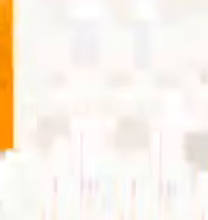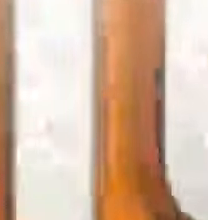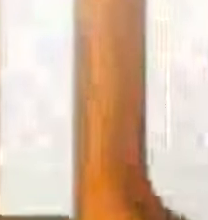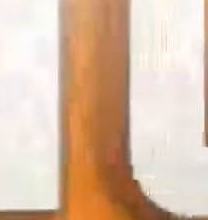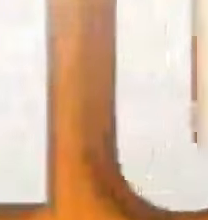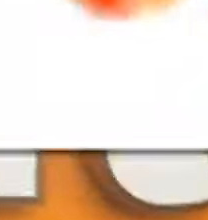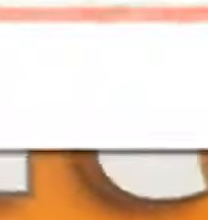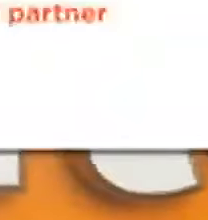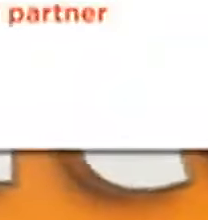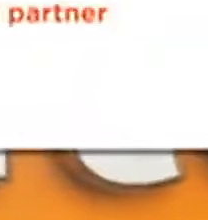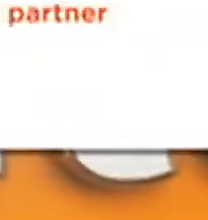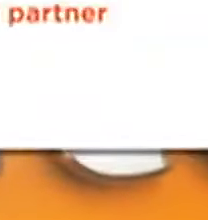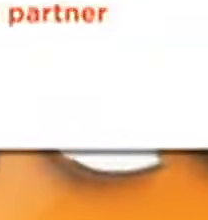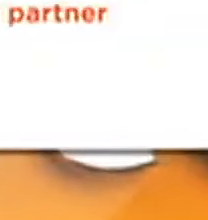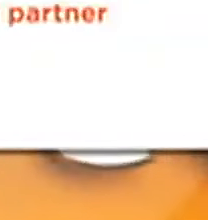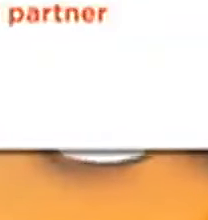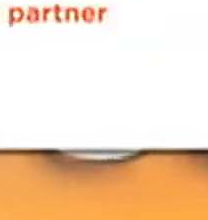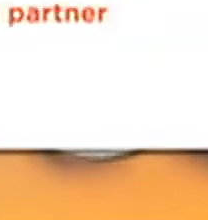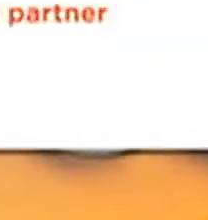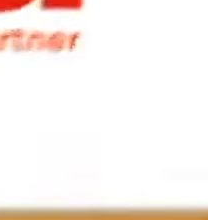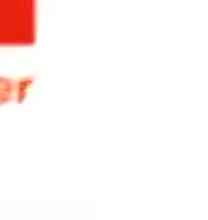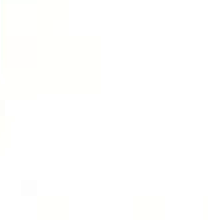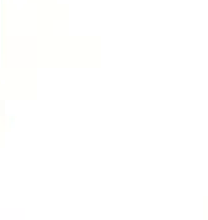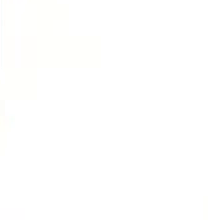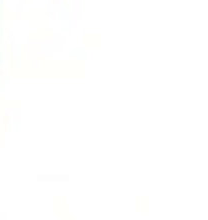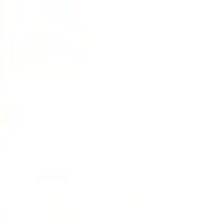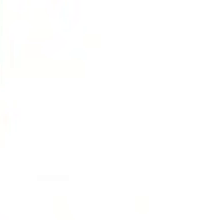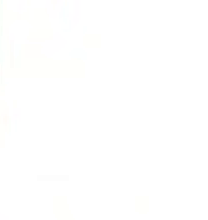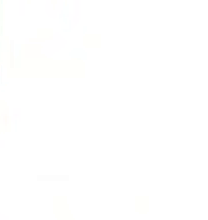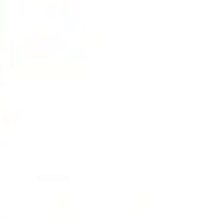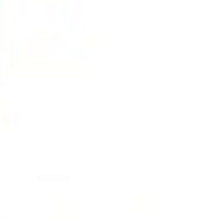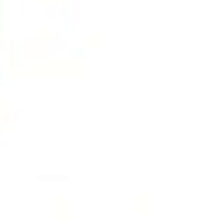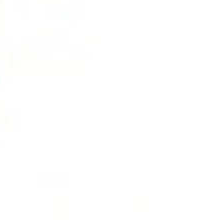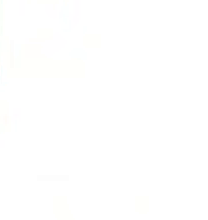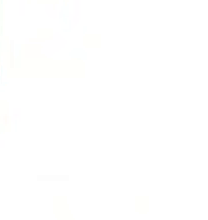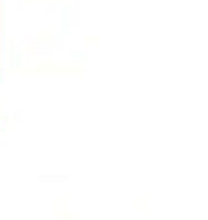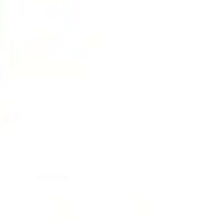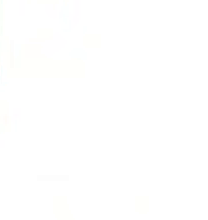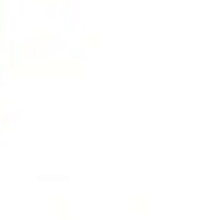Siha na Maumbile, imeletwa kwako na Equity Afya.